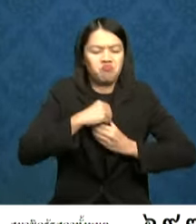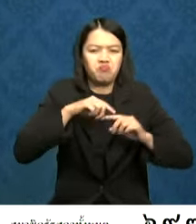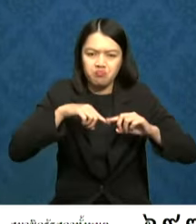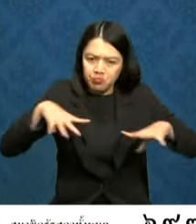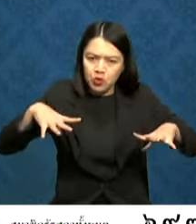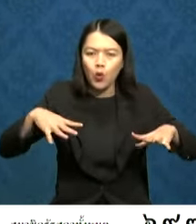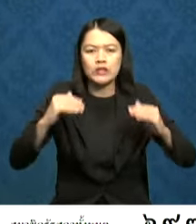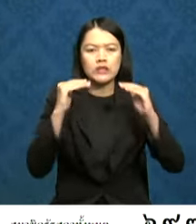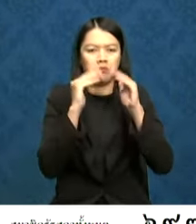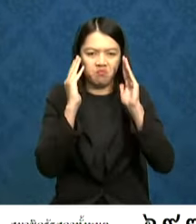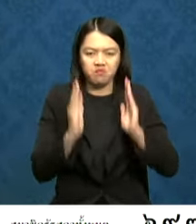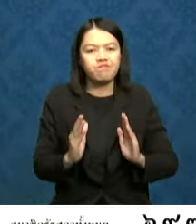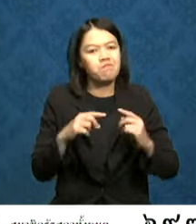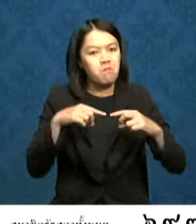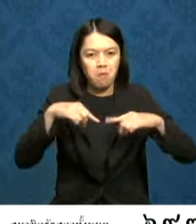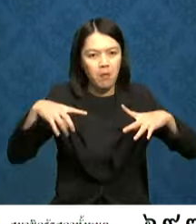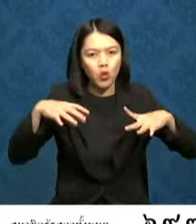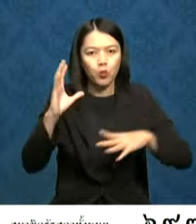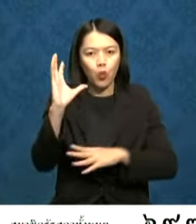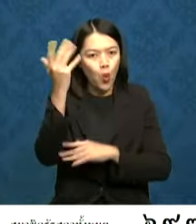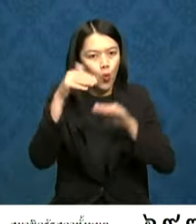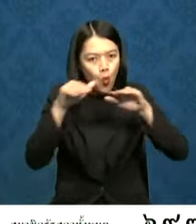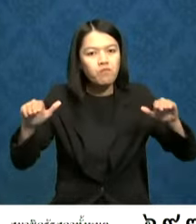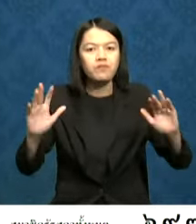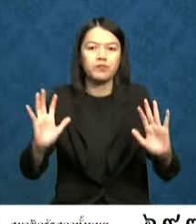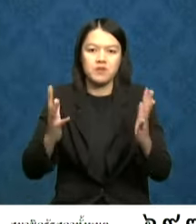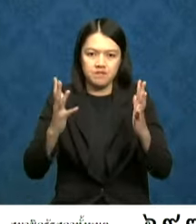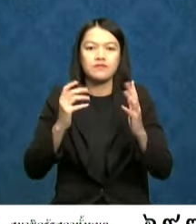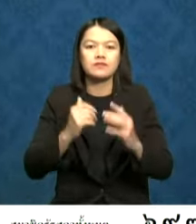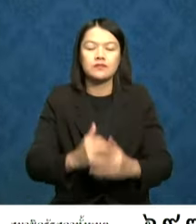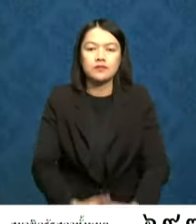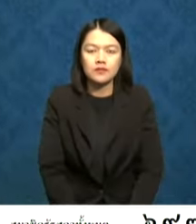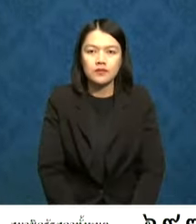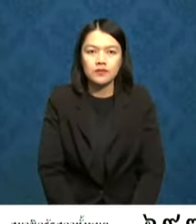ามหลักสิทธิมนุษยชนสากลเลย